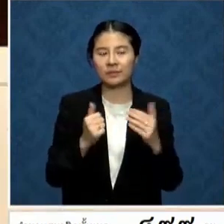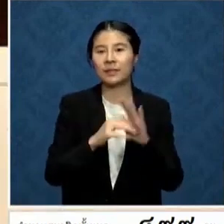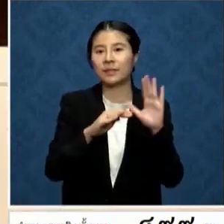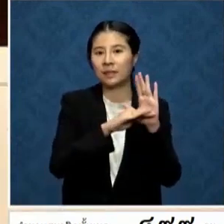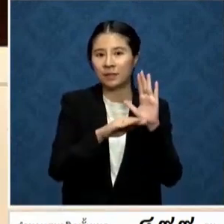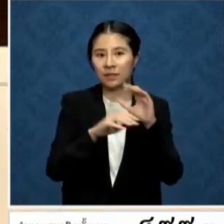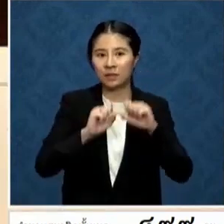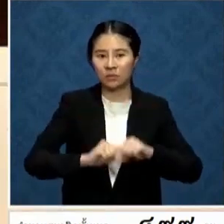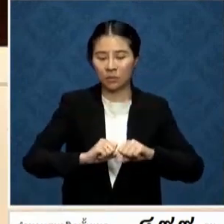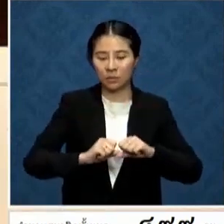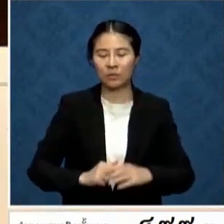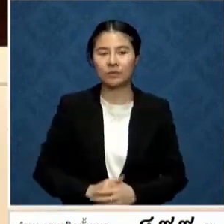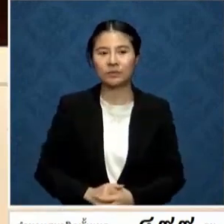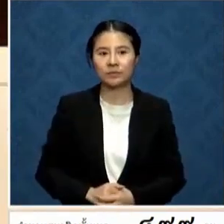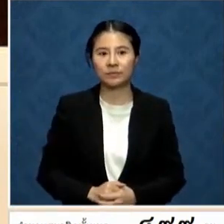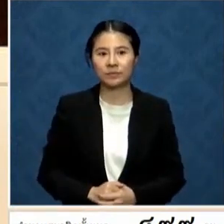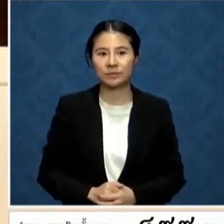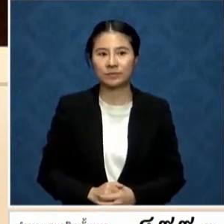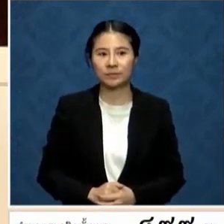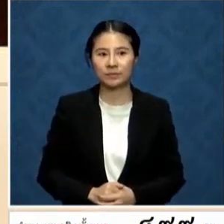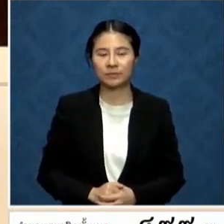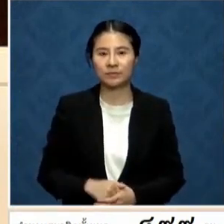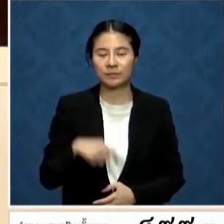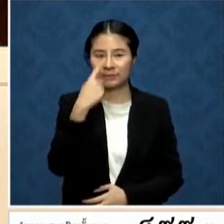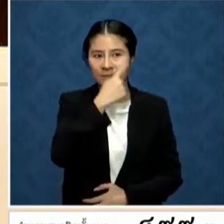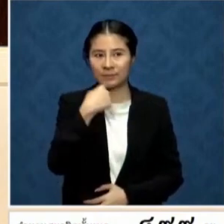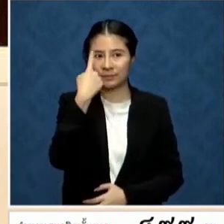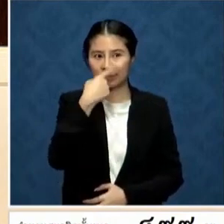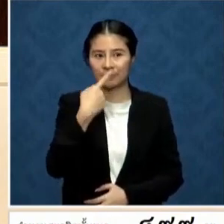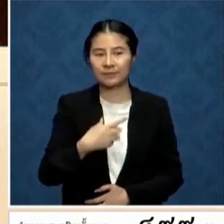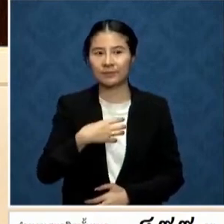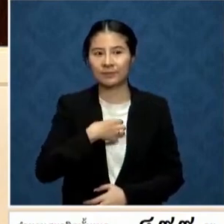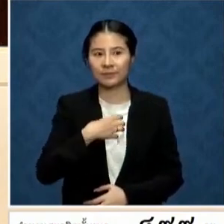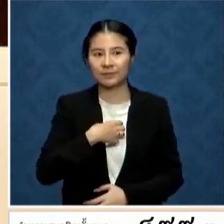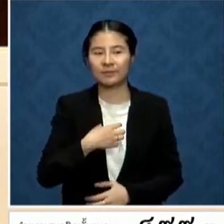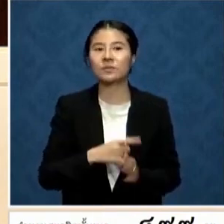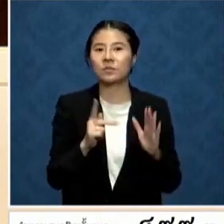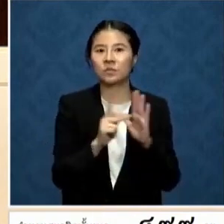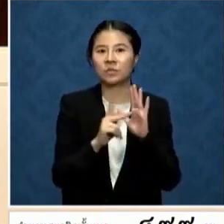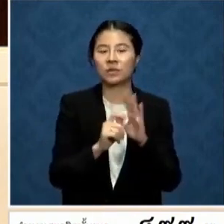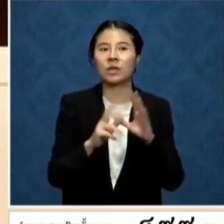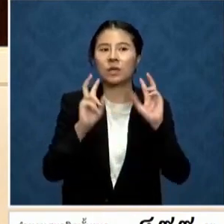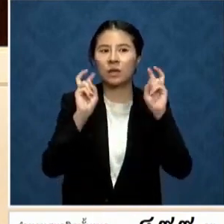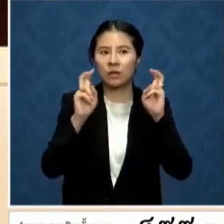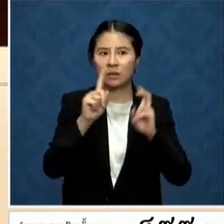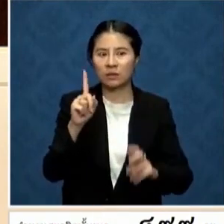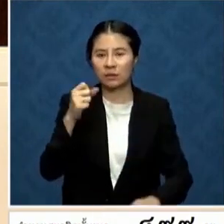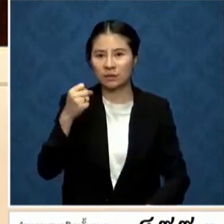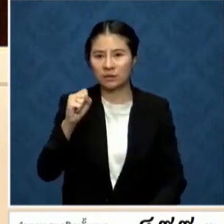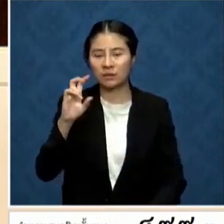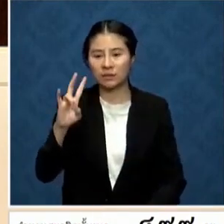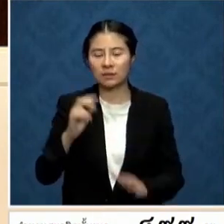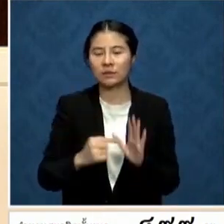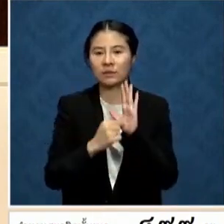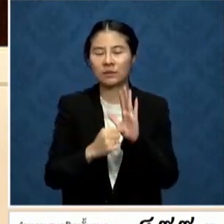การลงมติครับแต่เนื่องจากมีท่านเอ่อสมาชิกนะครับอยากจะขอใช้ข้อบังคับข้อที่ 117นะครับจะเป็นการเสนอของท่าน